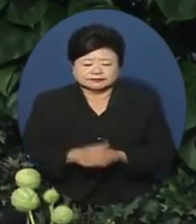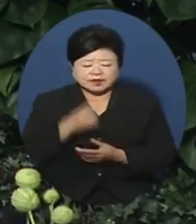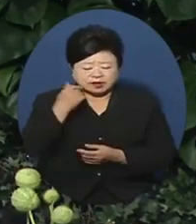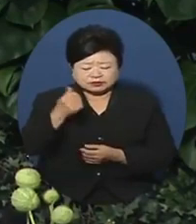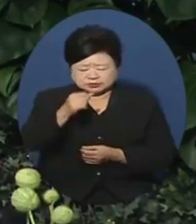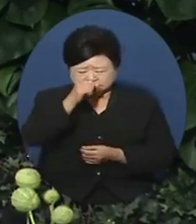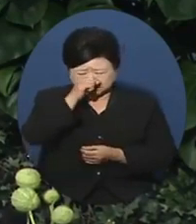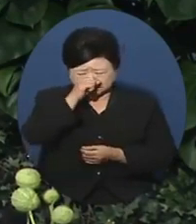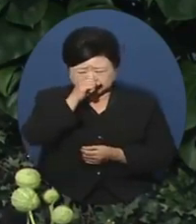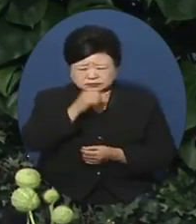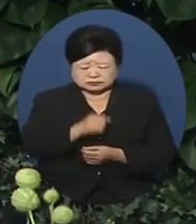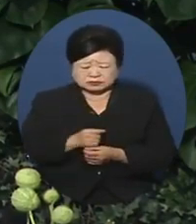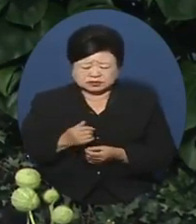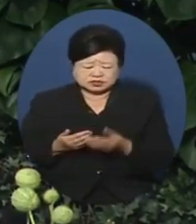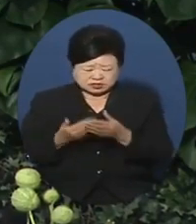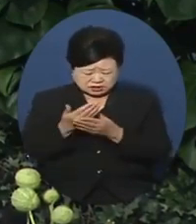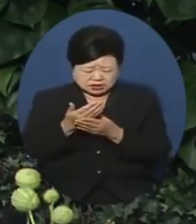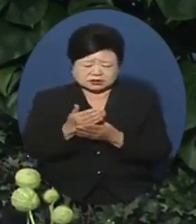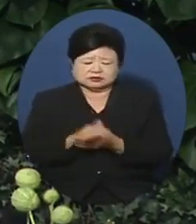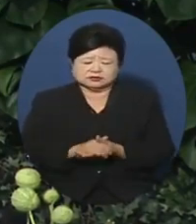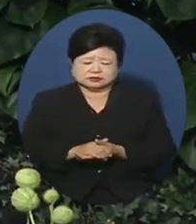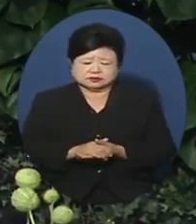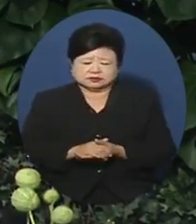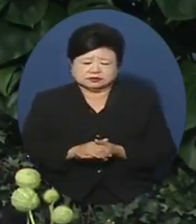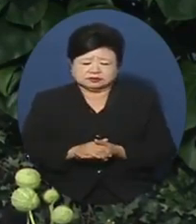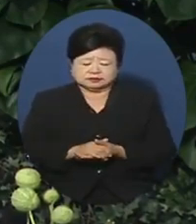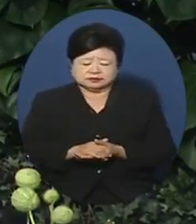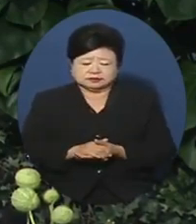아버지 좋은 일이 일어나게 하여 주시옵소서.